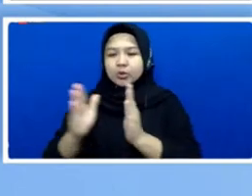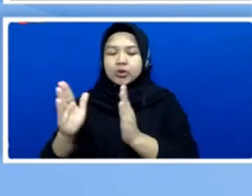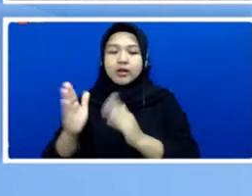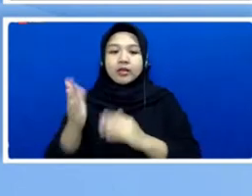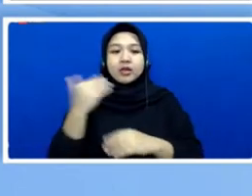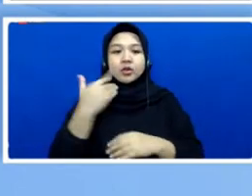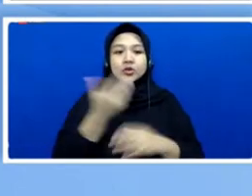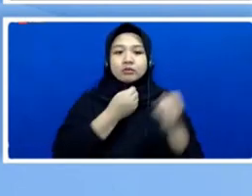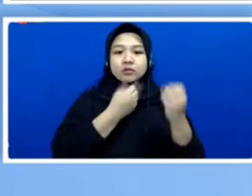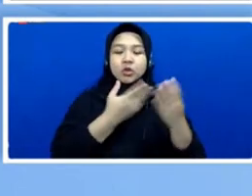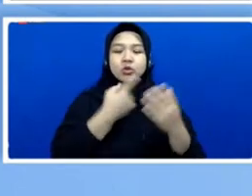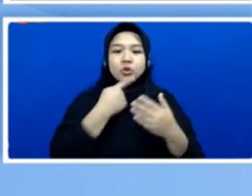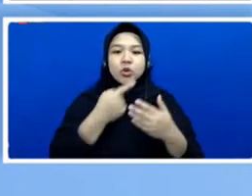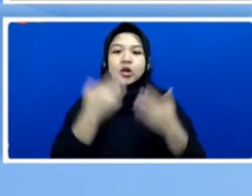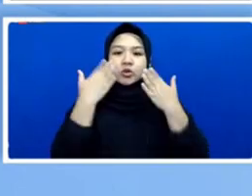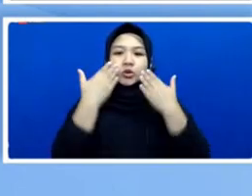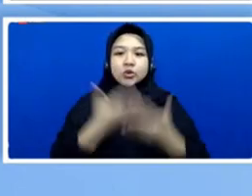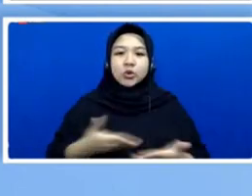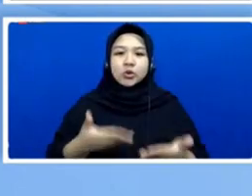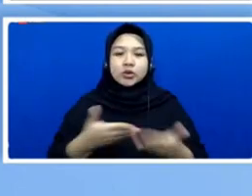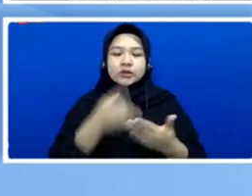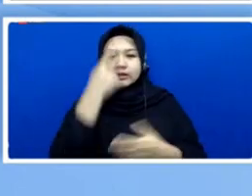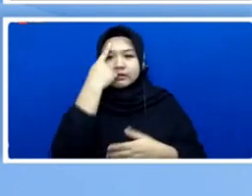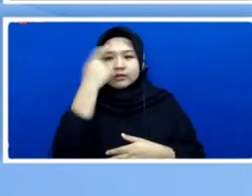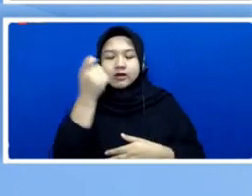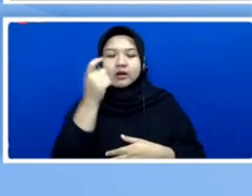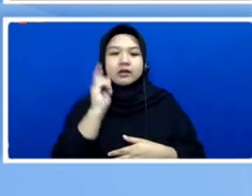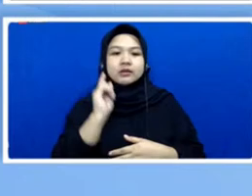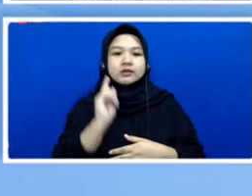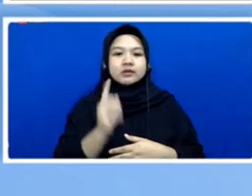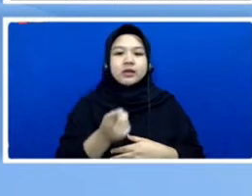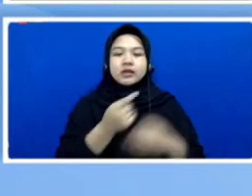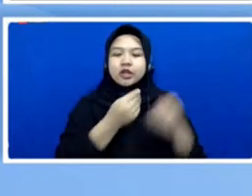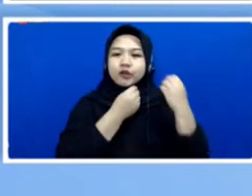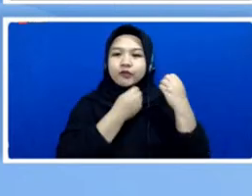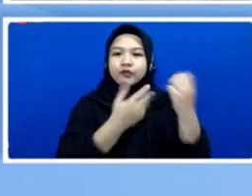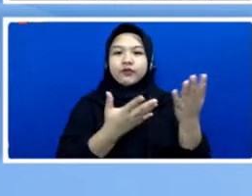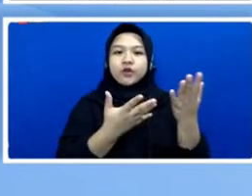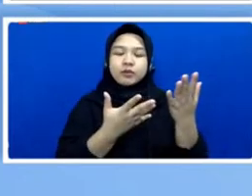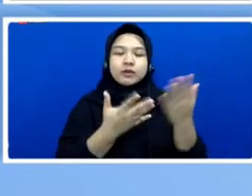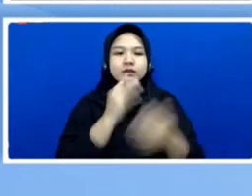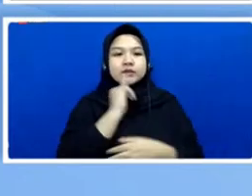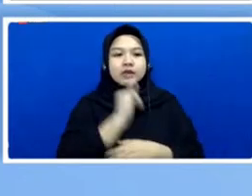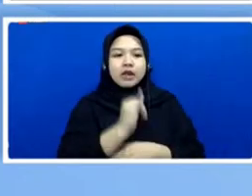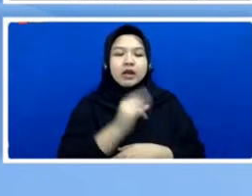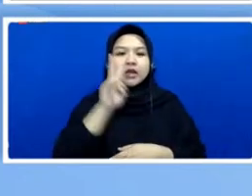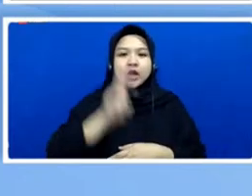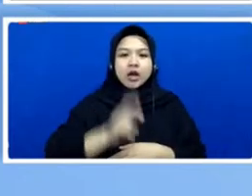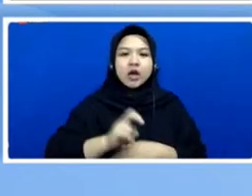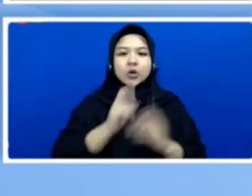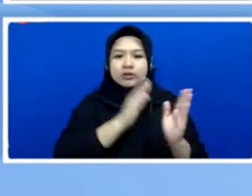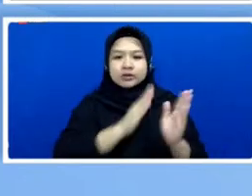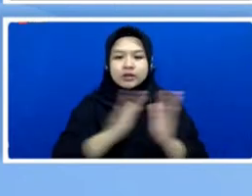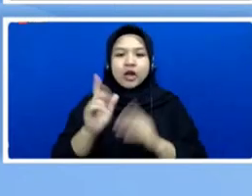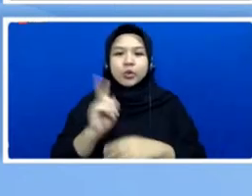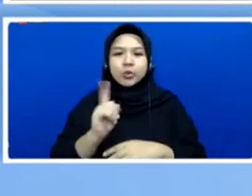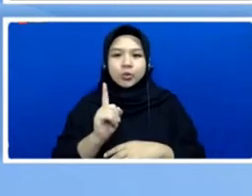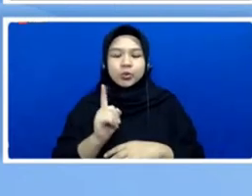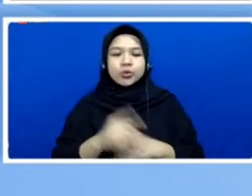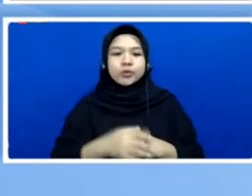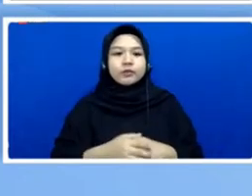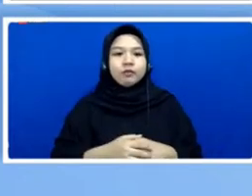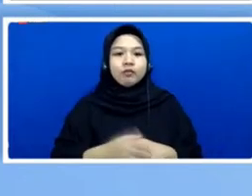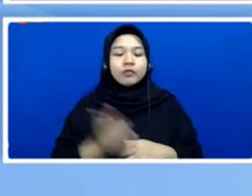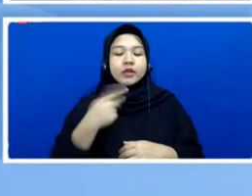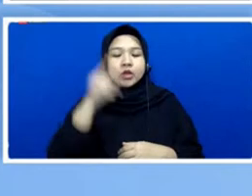membicarakan tentang aspek sosiologis di mana ada trust, ada informasi yang salah yang harus di-tackle dulu. Maka kita punya saat itu